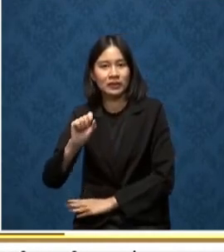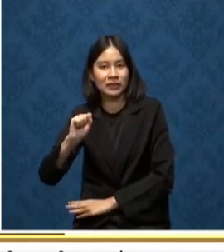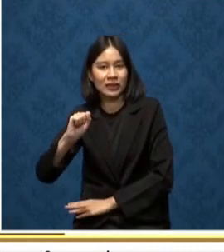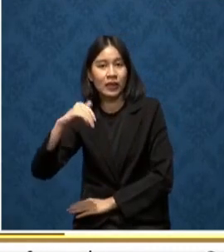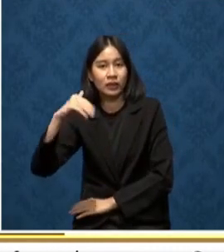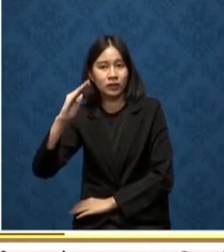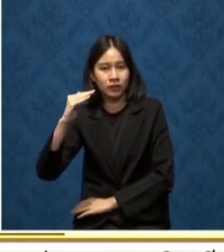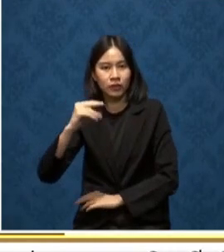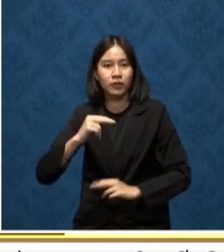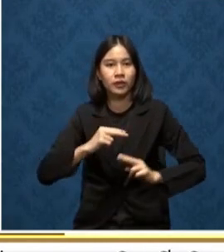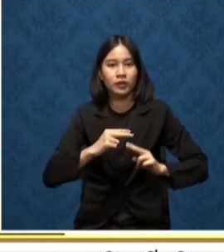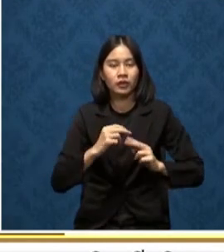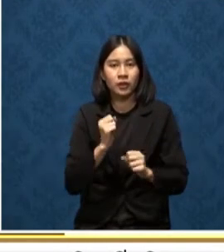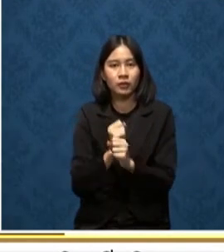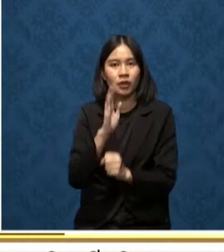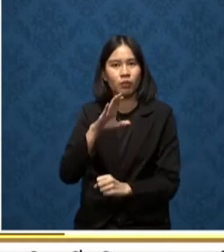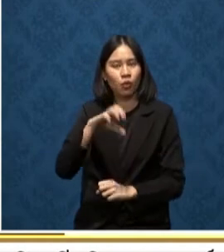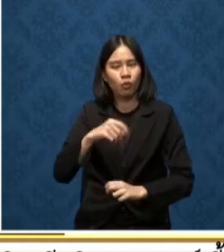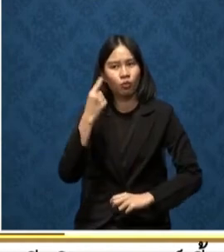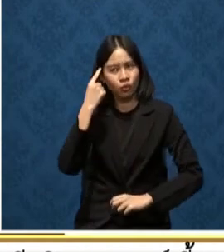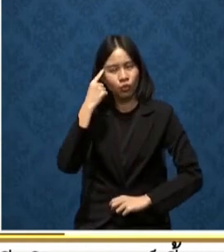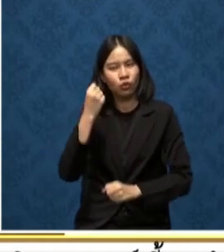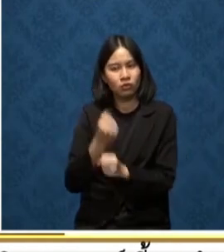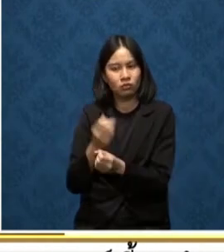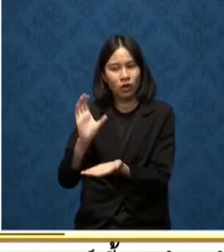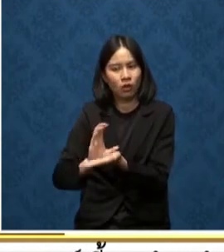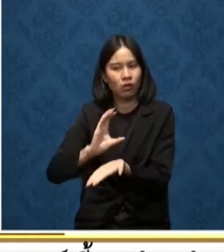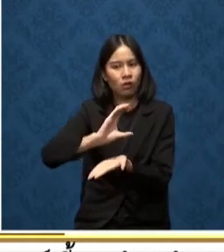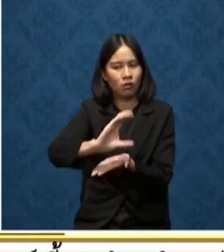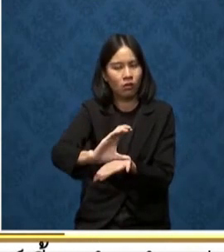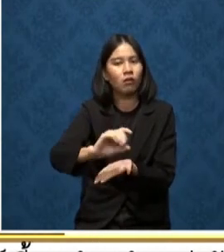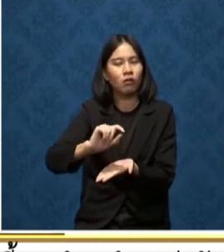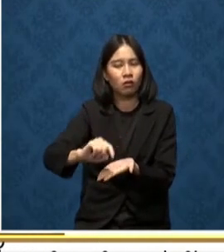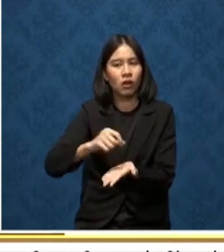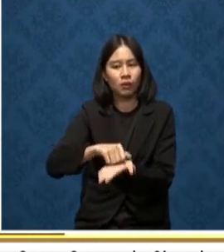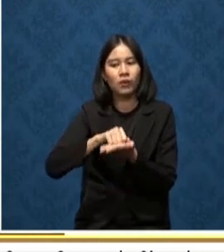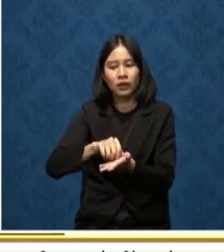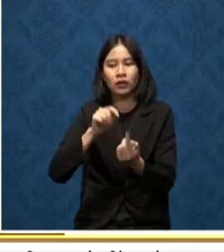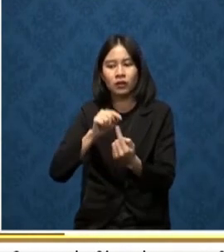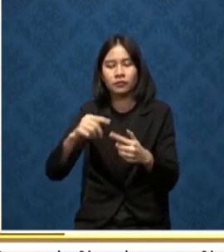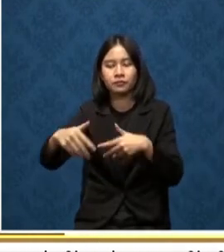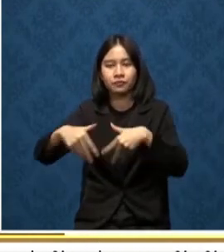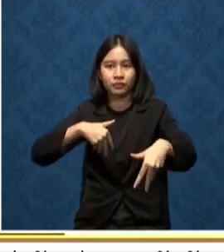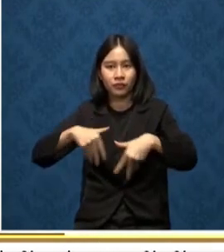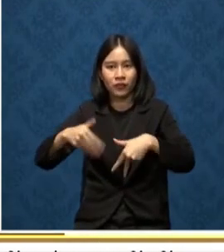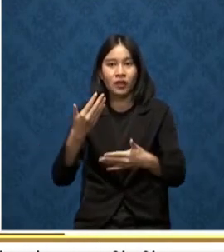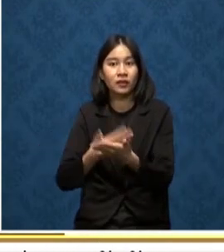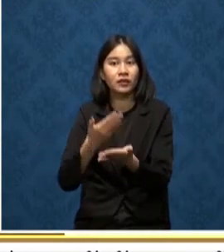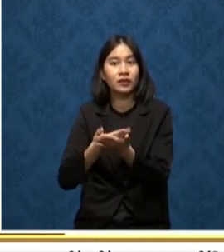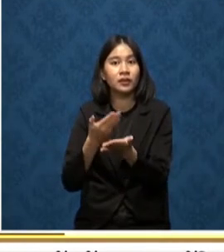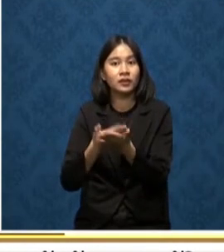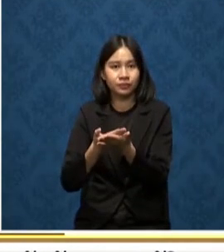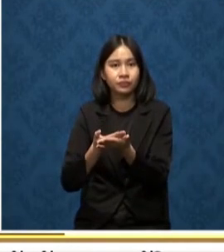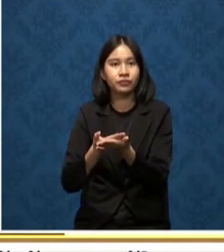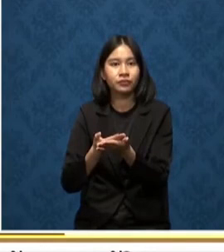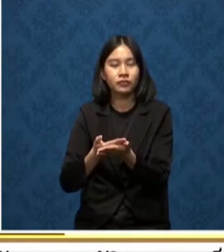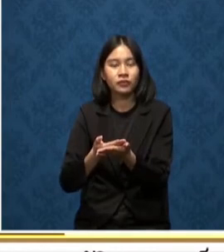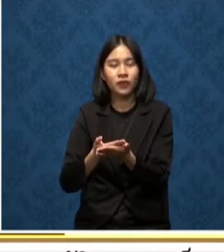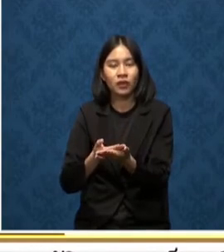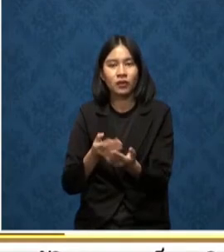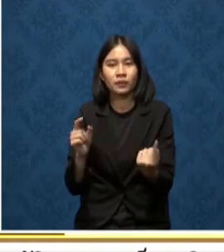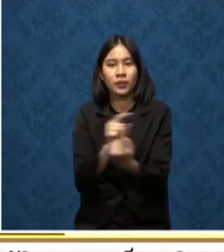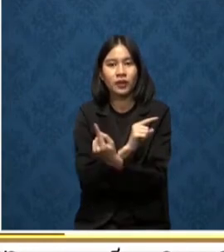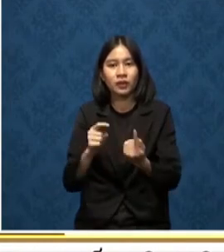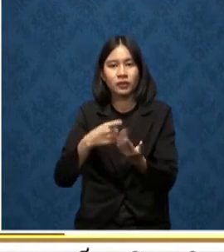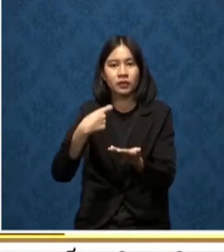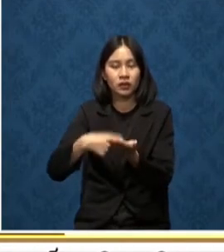มองเห็นภาพว่าเขาพลงทุนและเขาจะได้เขาให้บริการปชาชนในราคาเดิม ราคาประกนสังคม